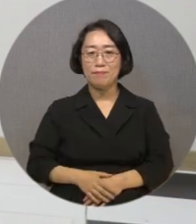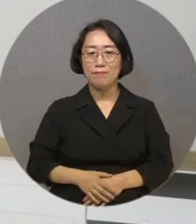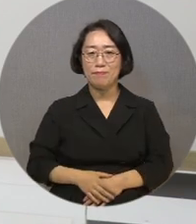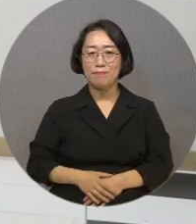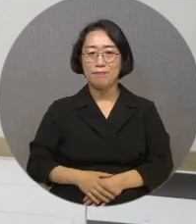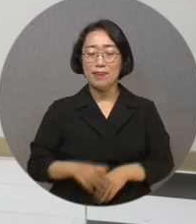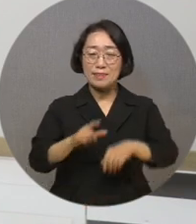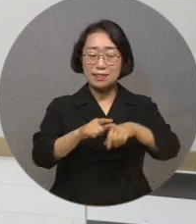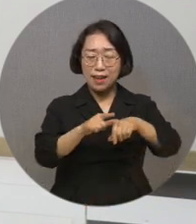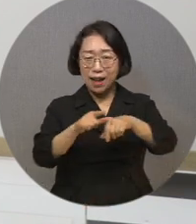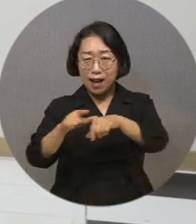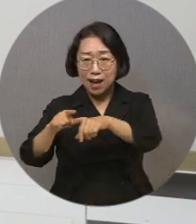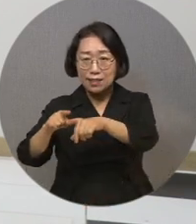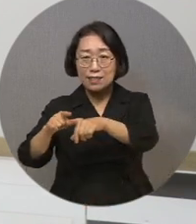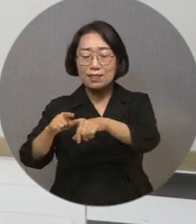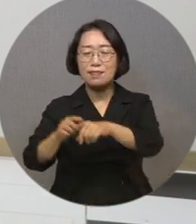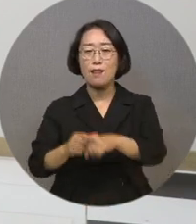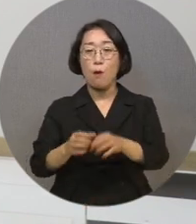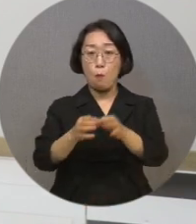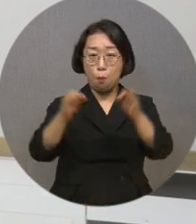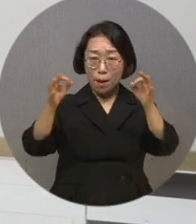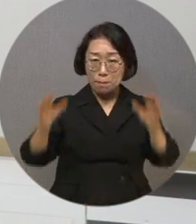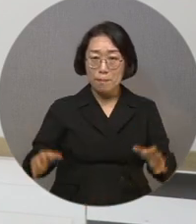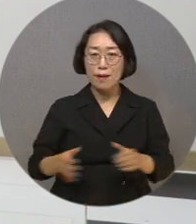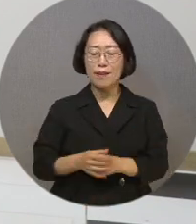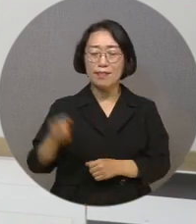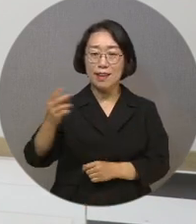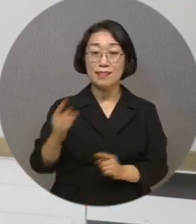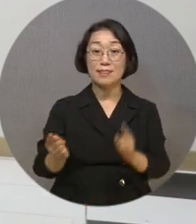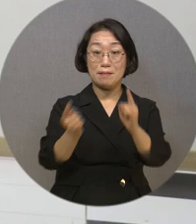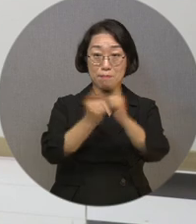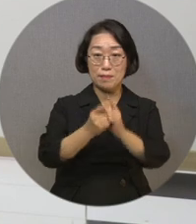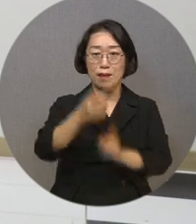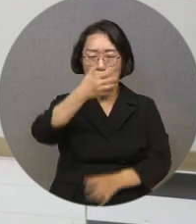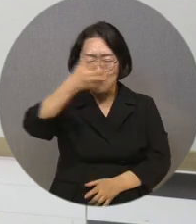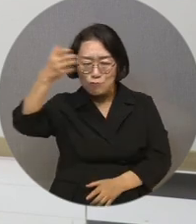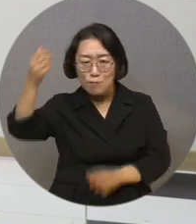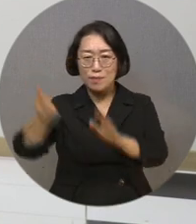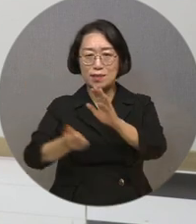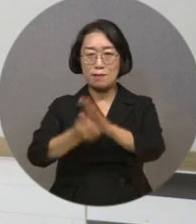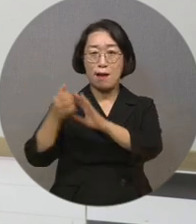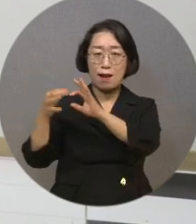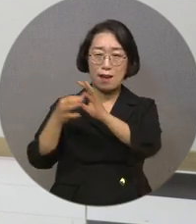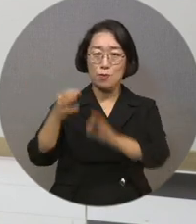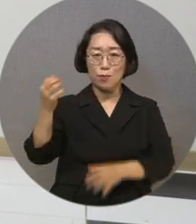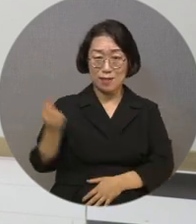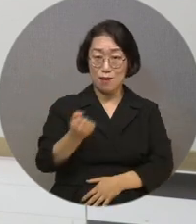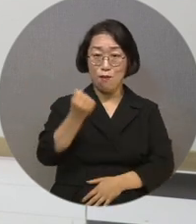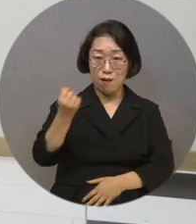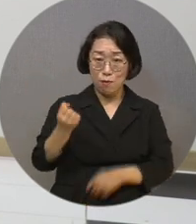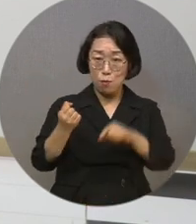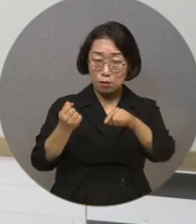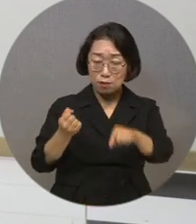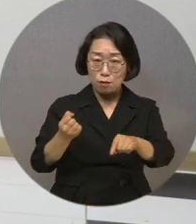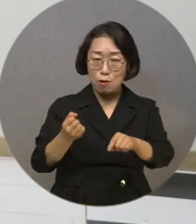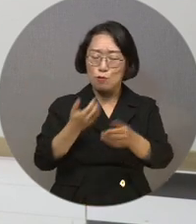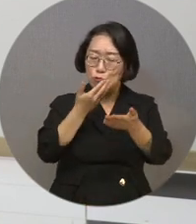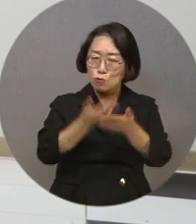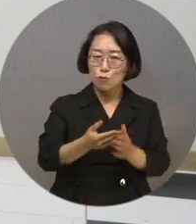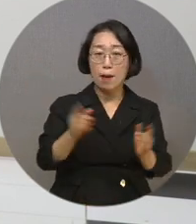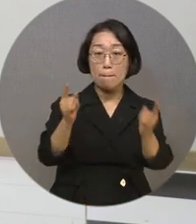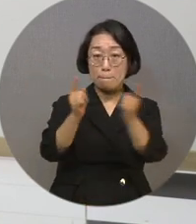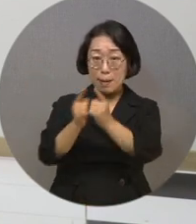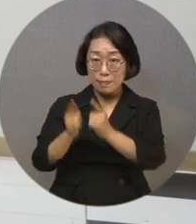지나 다시 찾아올 그날에 대한 꿈과 희망을 잃지 않고 소소한 일상과 소중한 인연들에